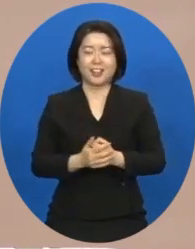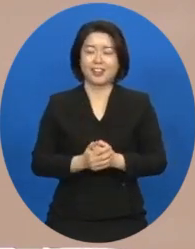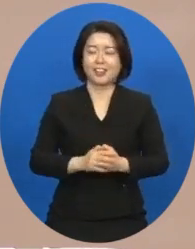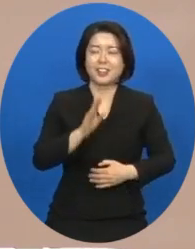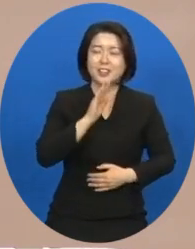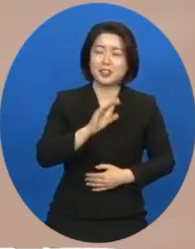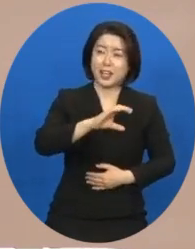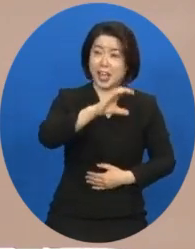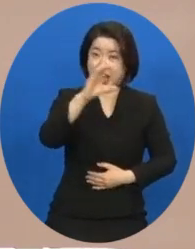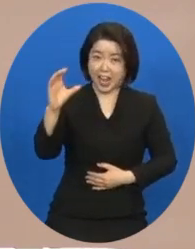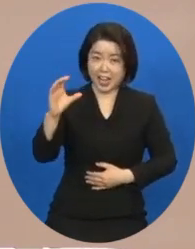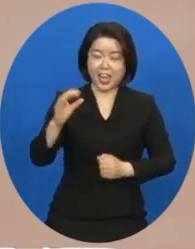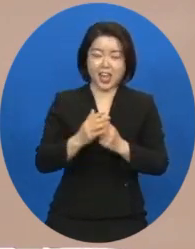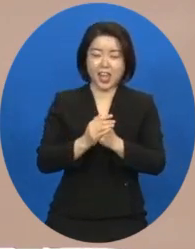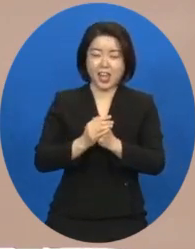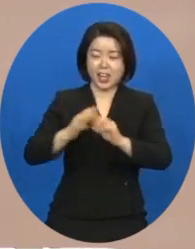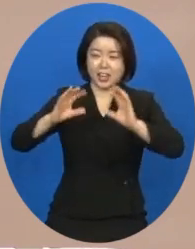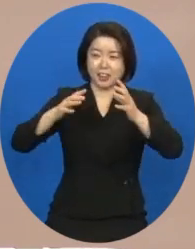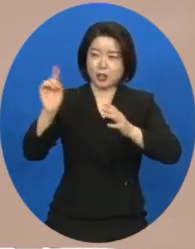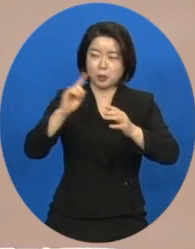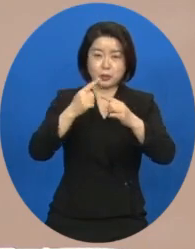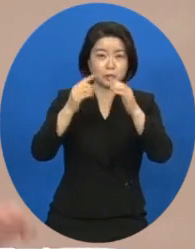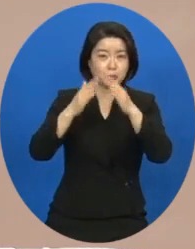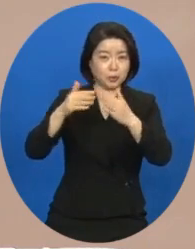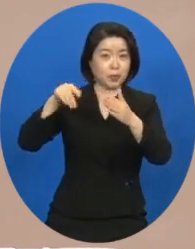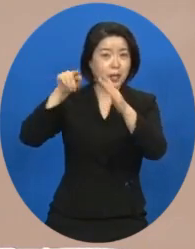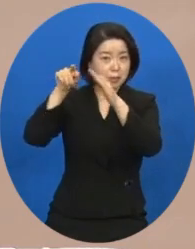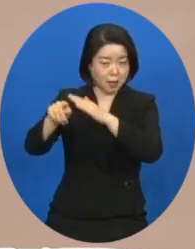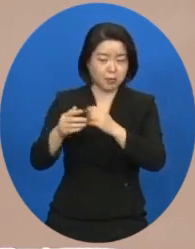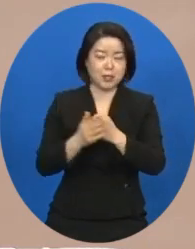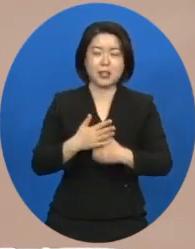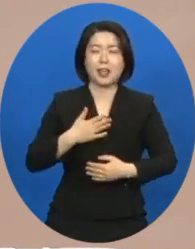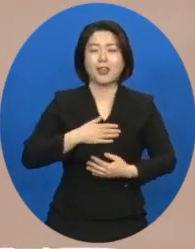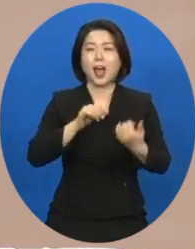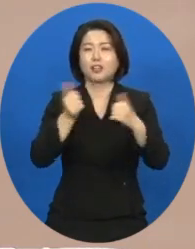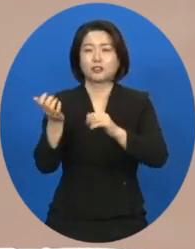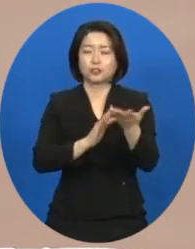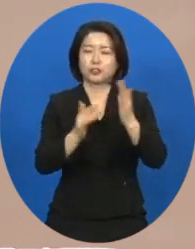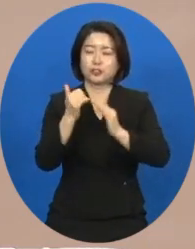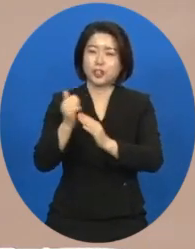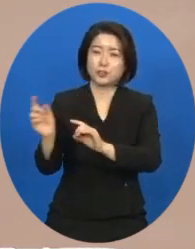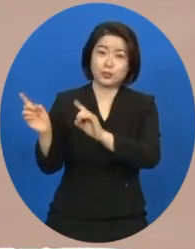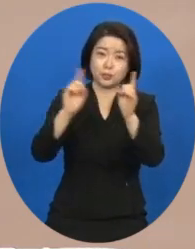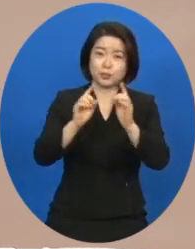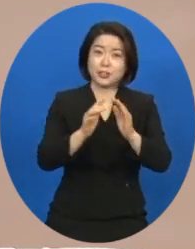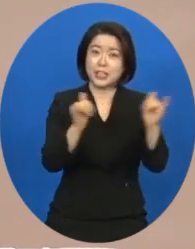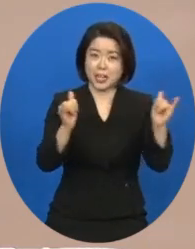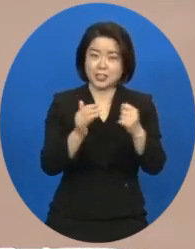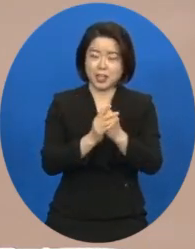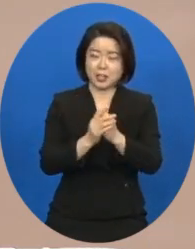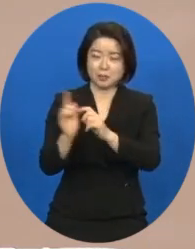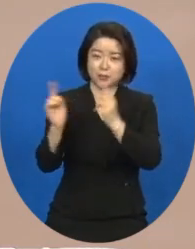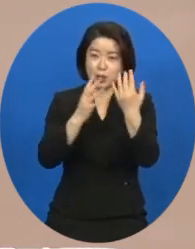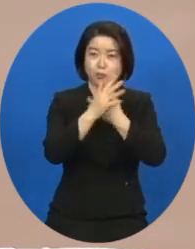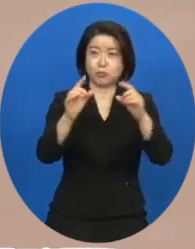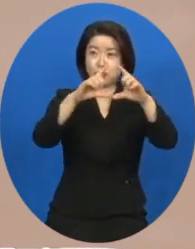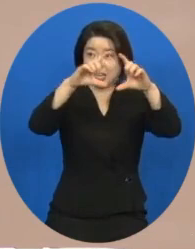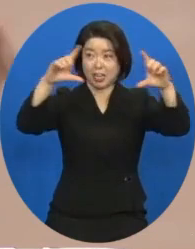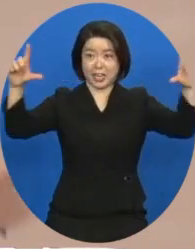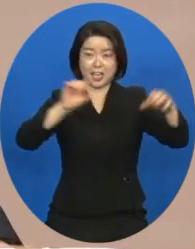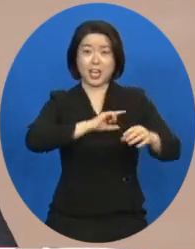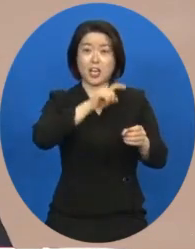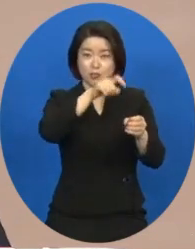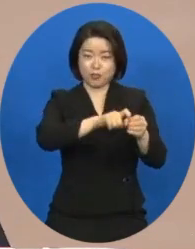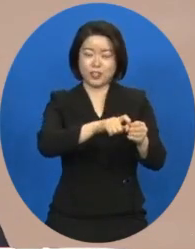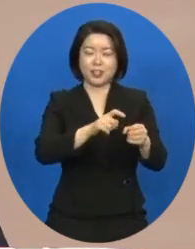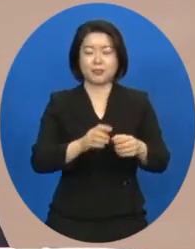어느 교회에 가서 나는 죽고 예수로 사는 사람, 그게 부흥의 주제였어요.